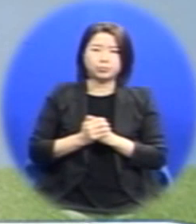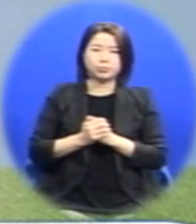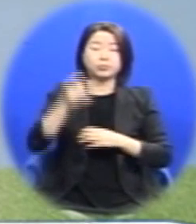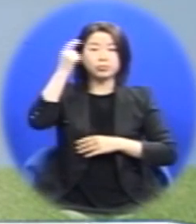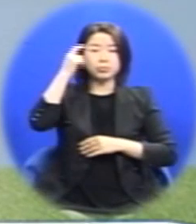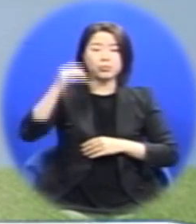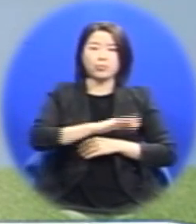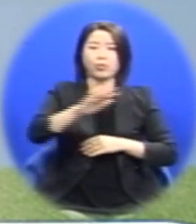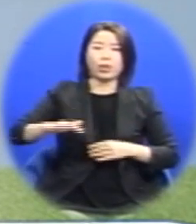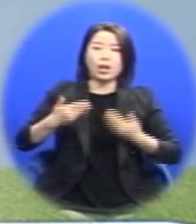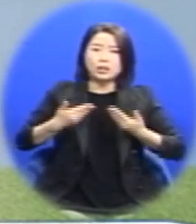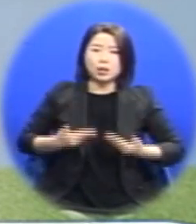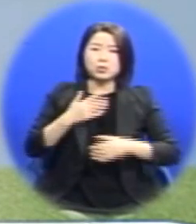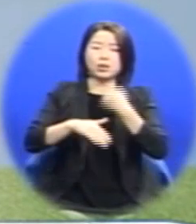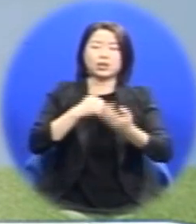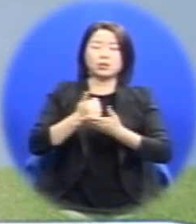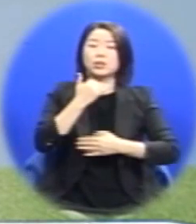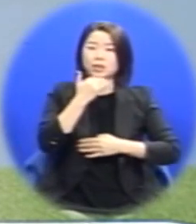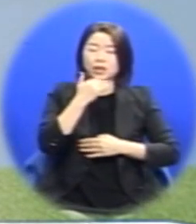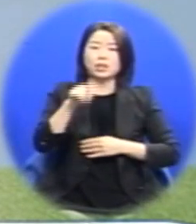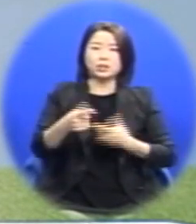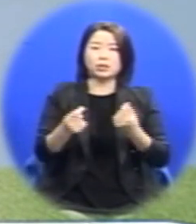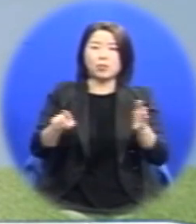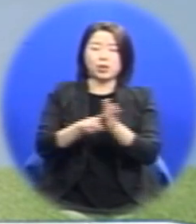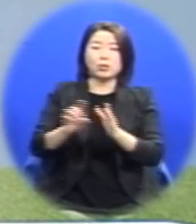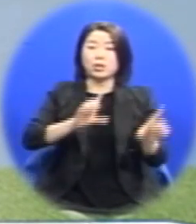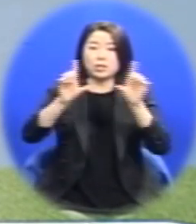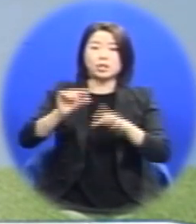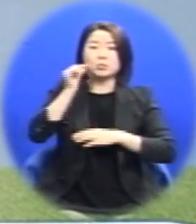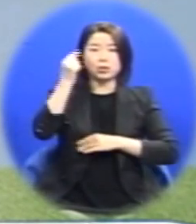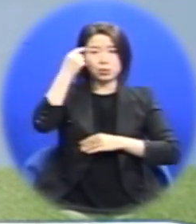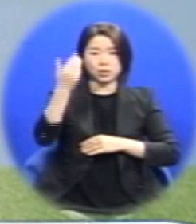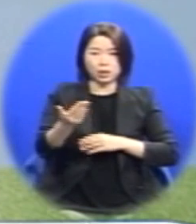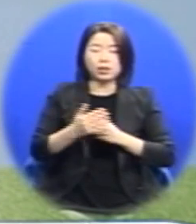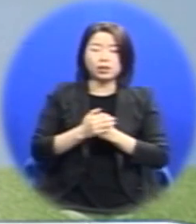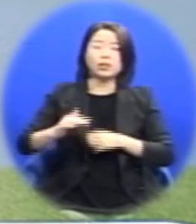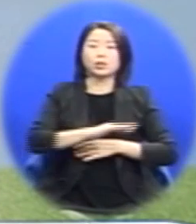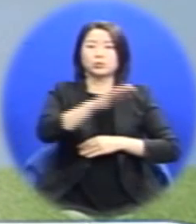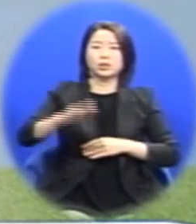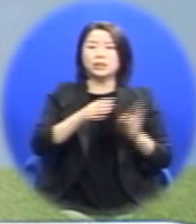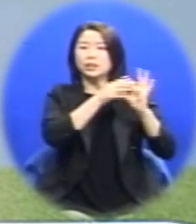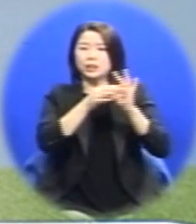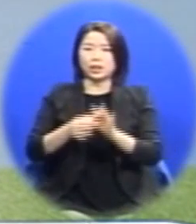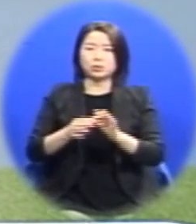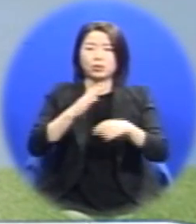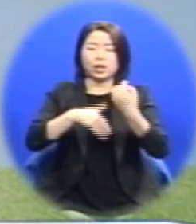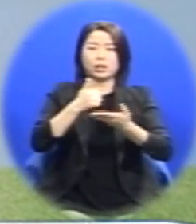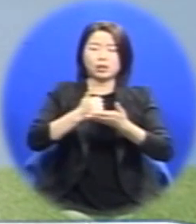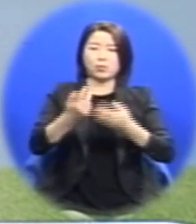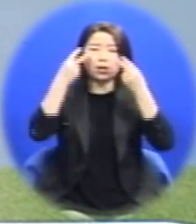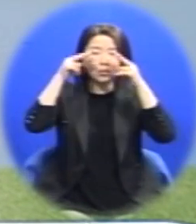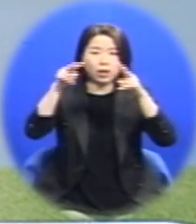왜 우리가 잠잠히 하나님을 기다리는 그런 믿음으로 살지 못하지요? 우리는 계속해서 하나님을